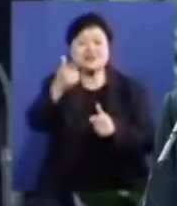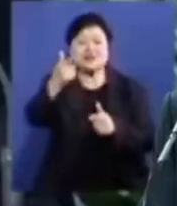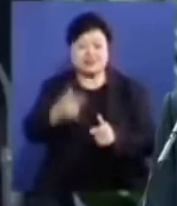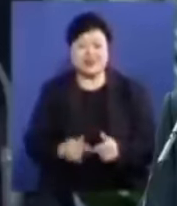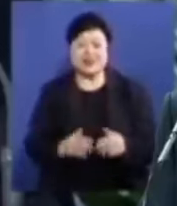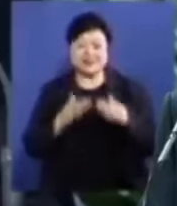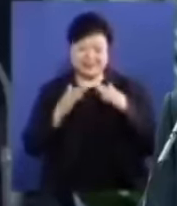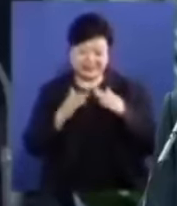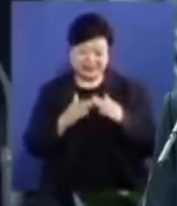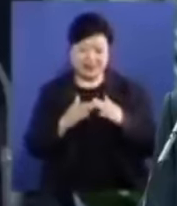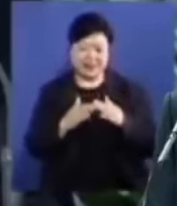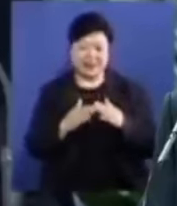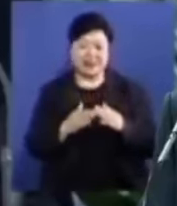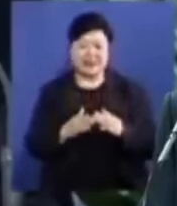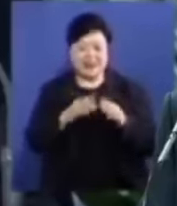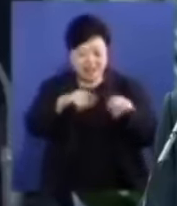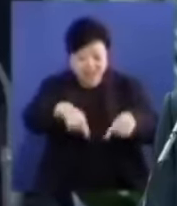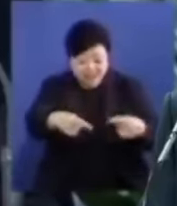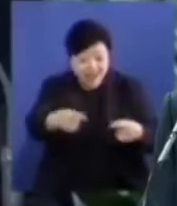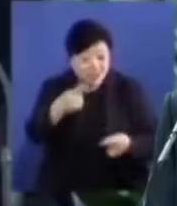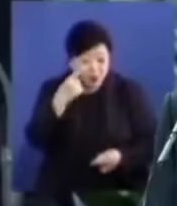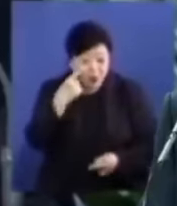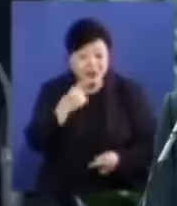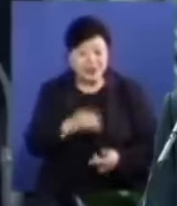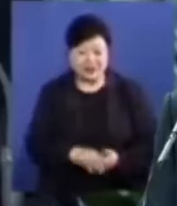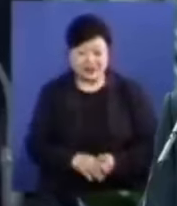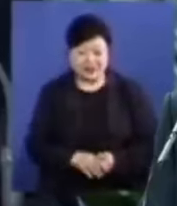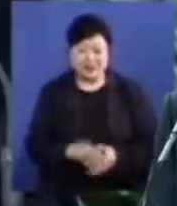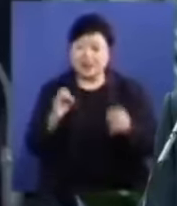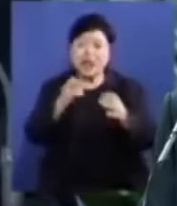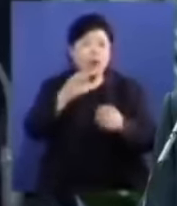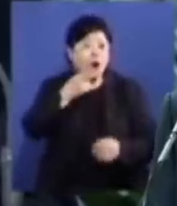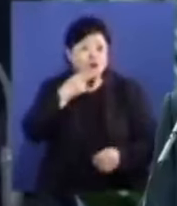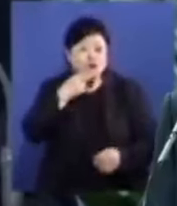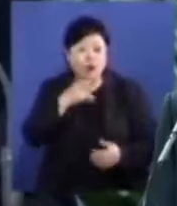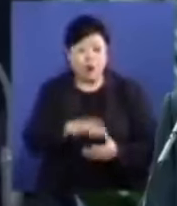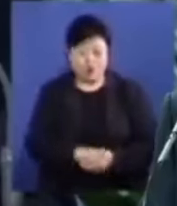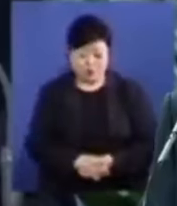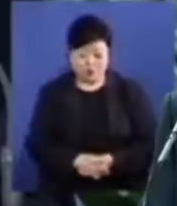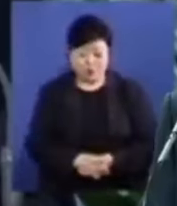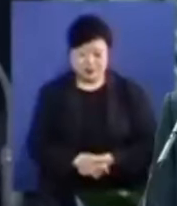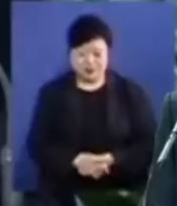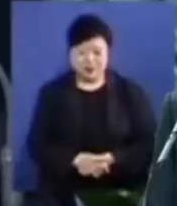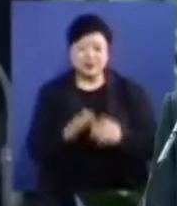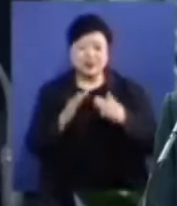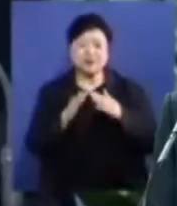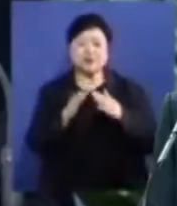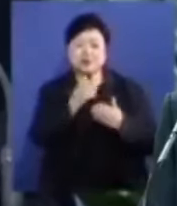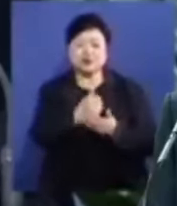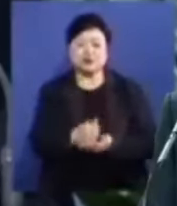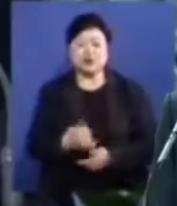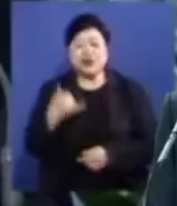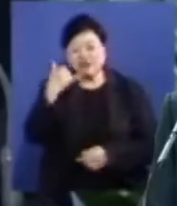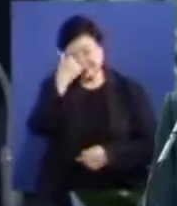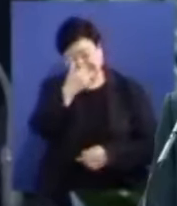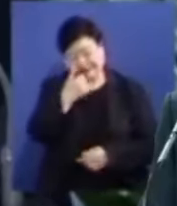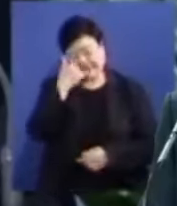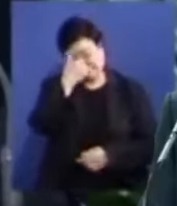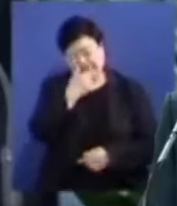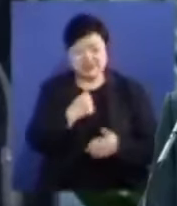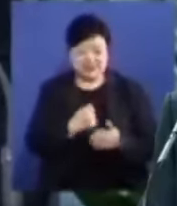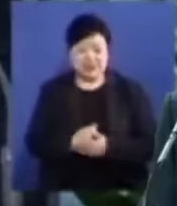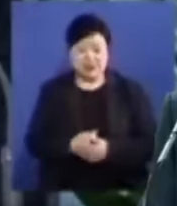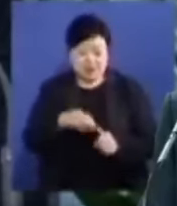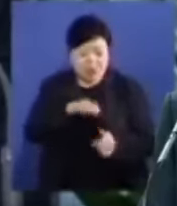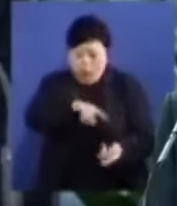집에 들어갔어 보니 아무도 상대를 해주지 않으므로 그 집에서 주님은 주무시고 만 것입니다.